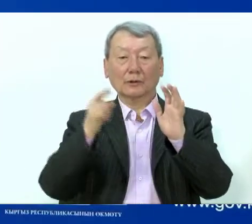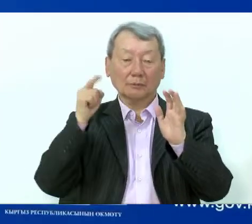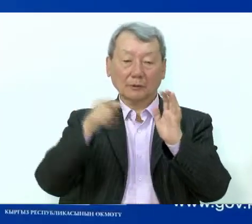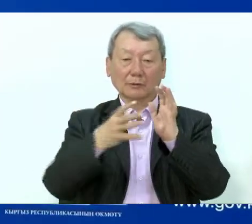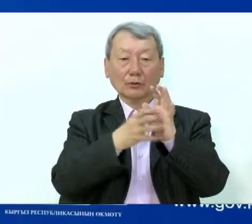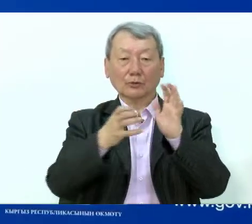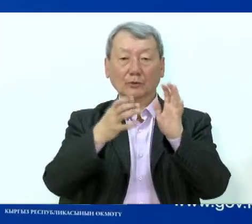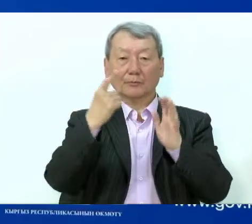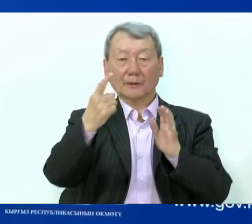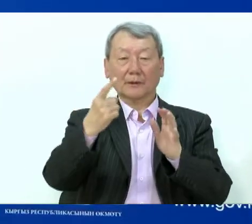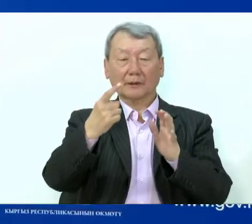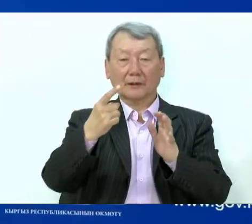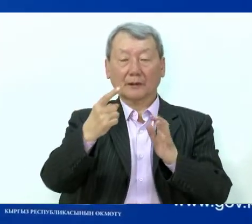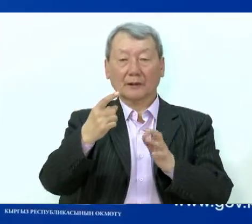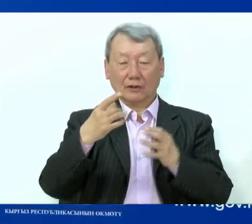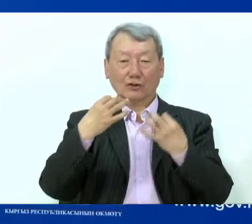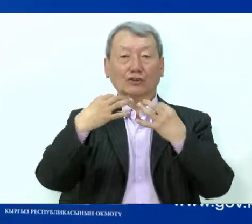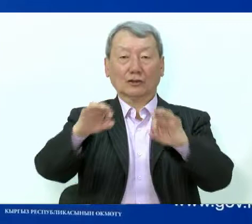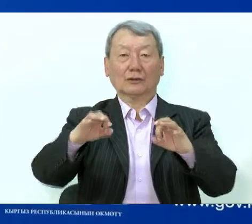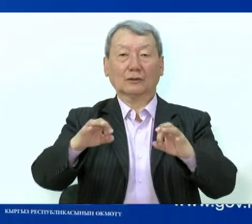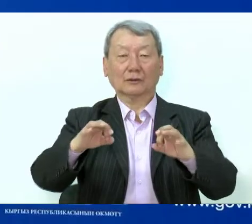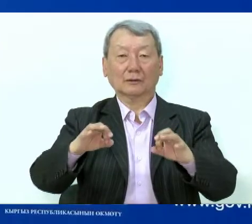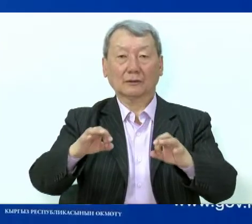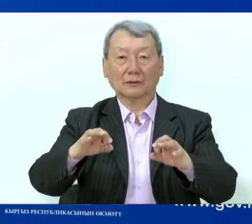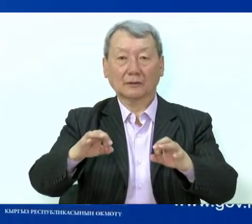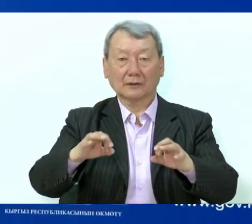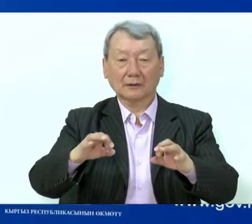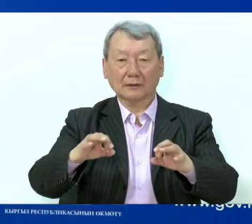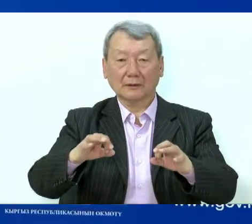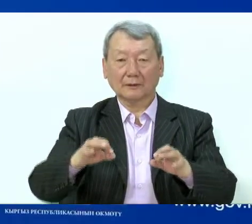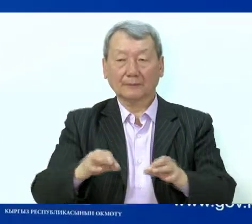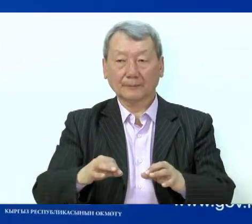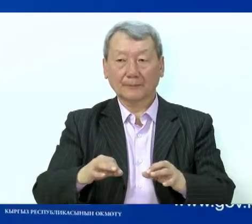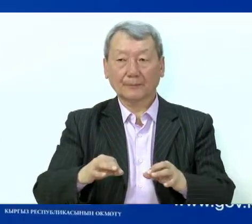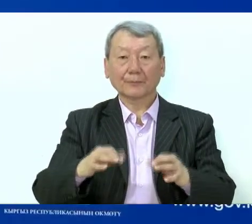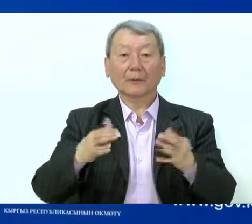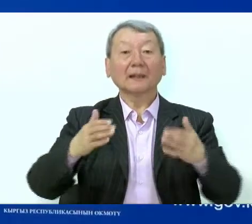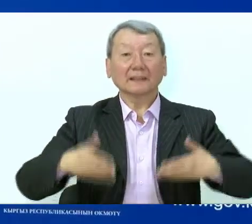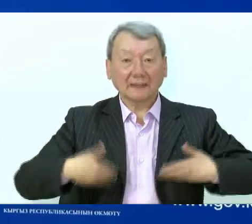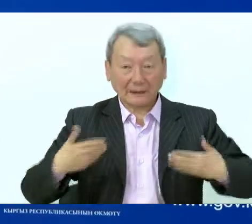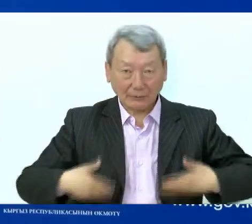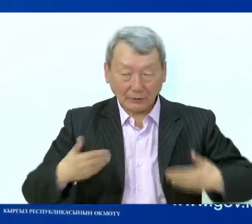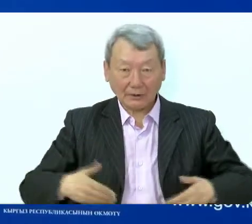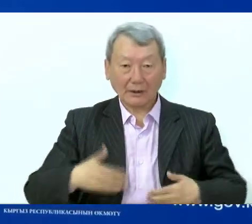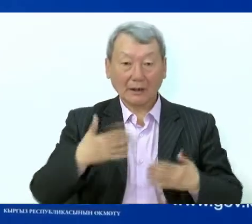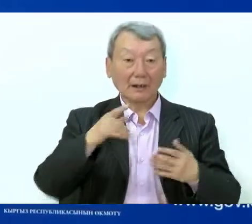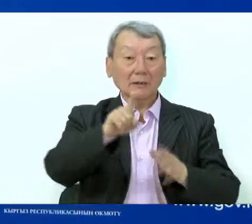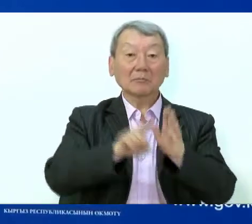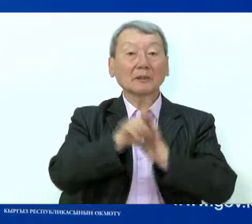1091 уруксат. Так, здравствуйте, уважаемые